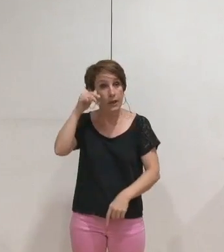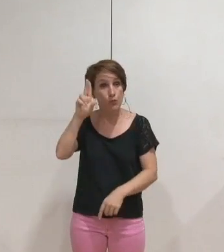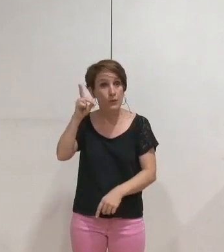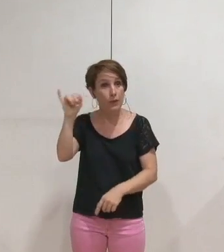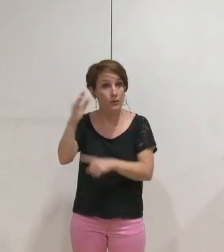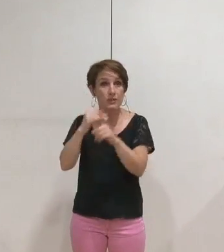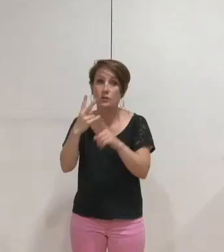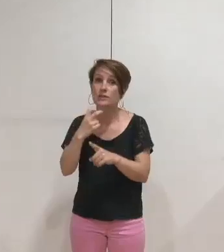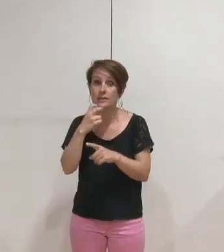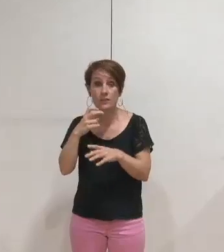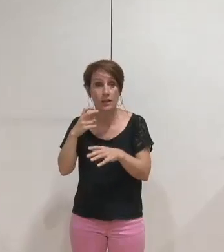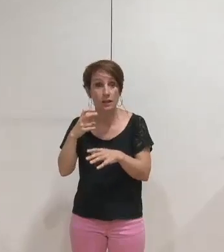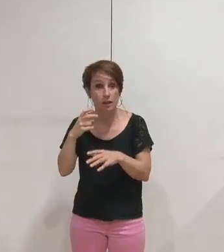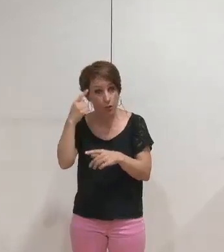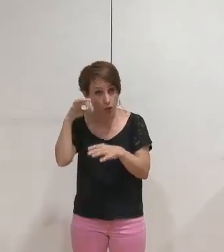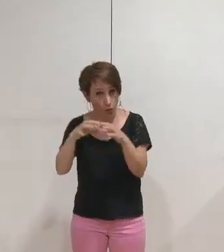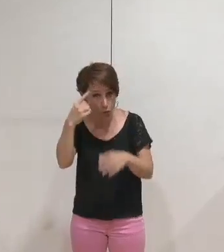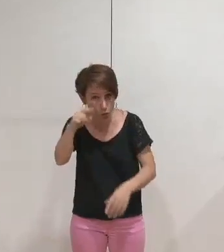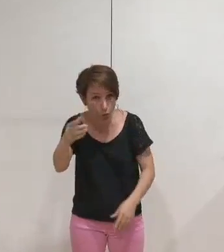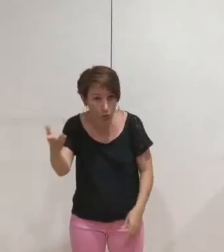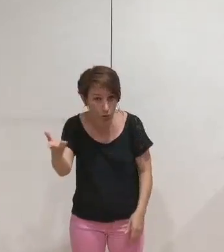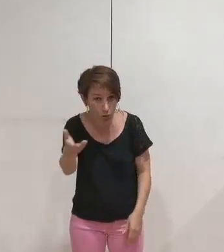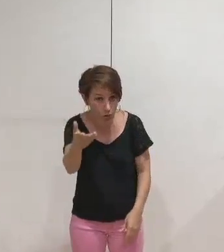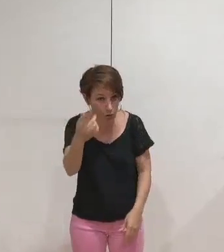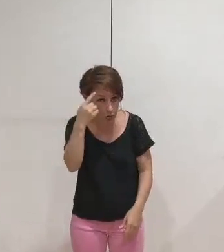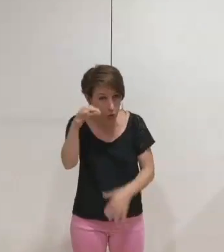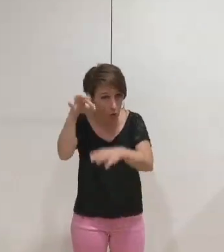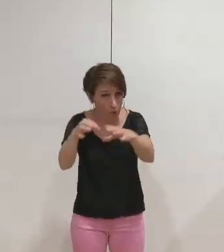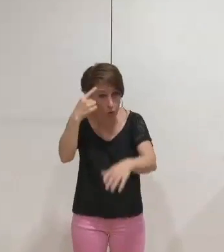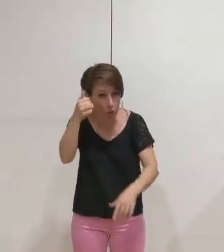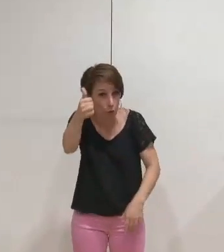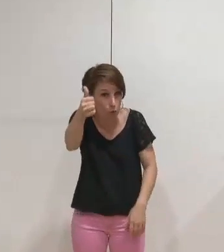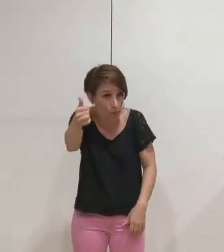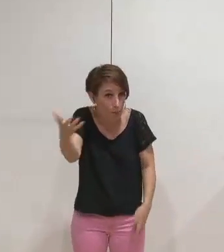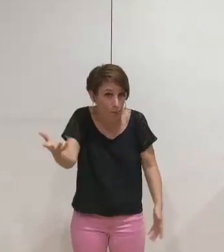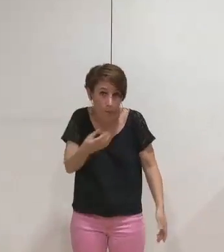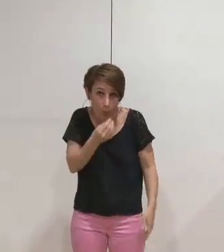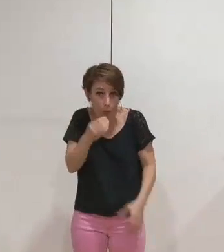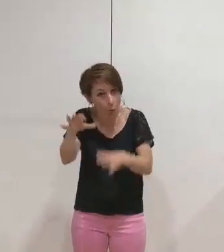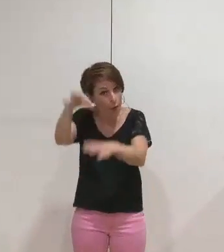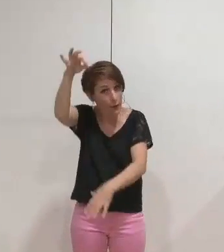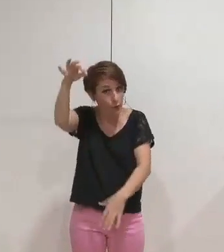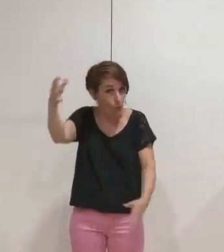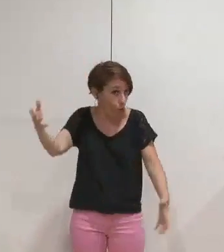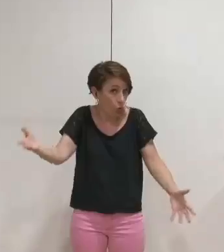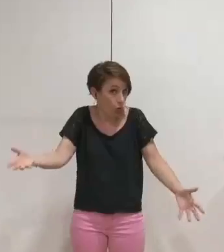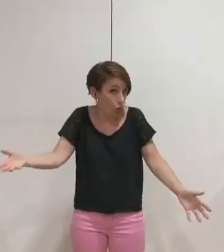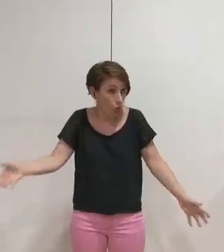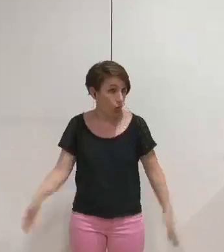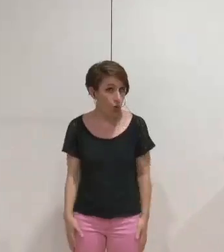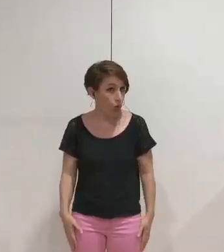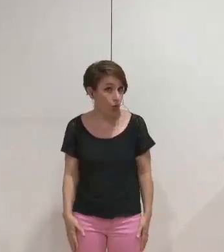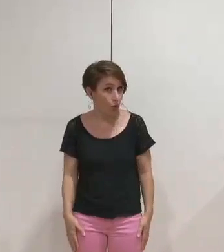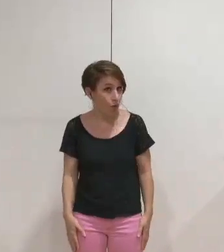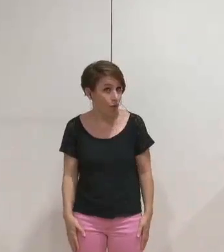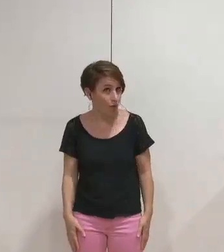udi pour a priori vous avez voté pour vous vous avez été élu donc vous devriez pouvoir voter pour mais